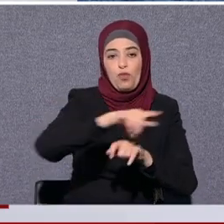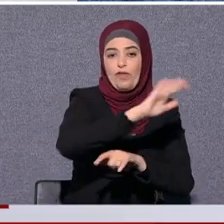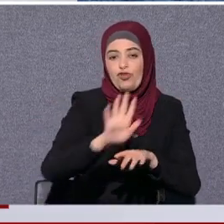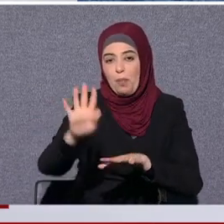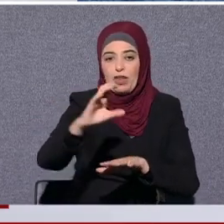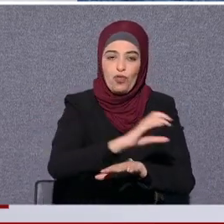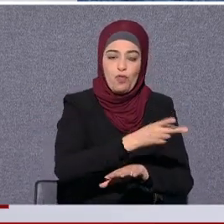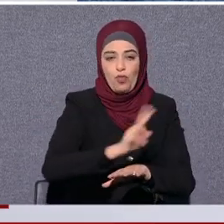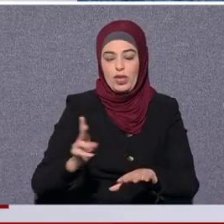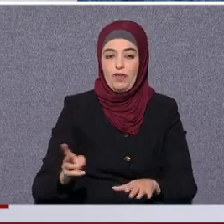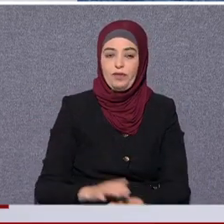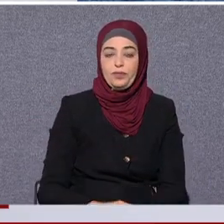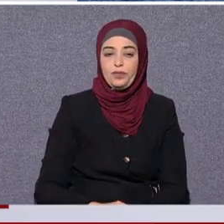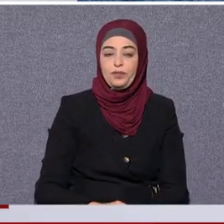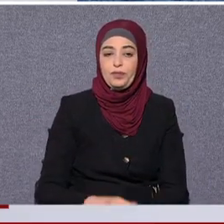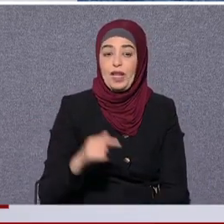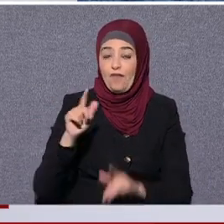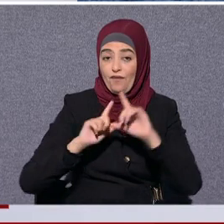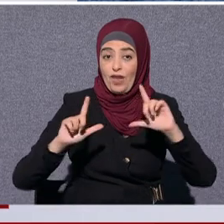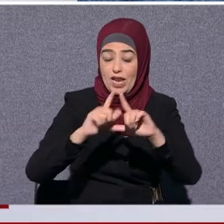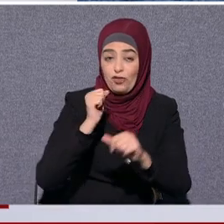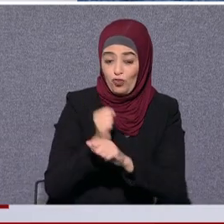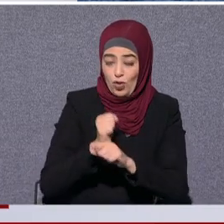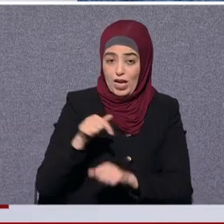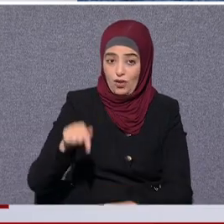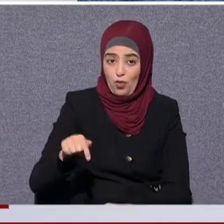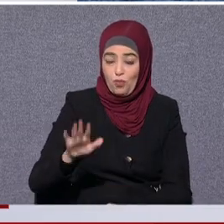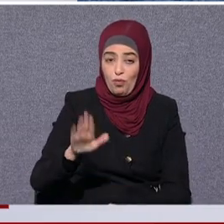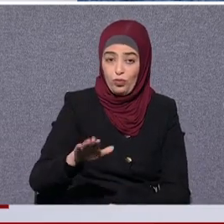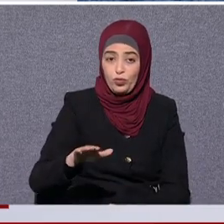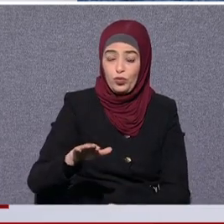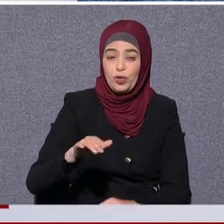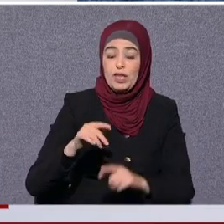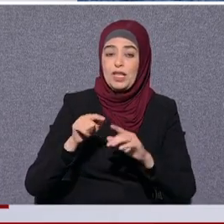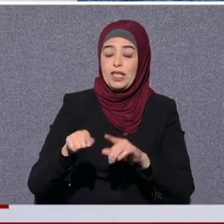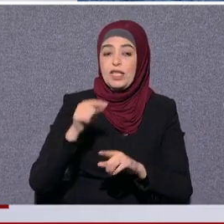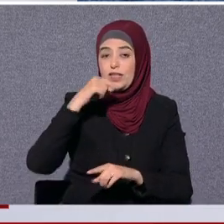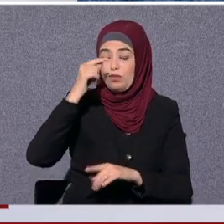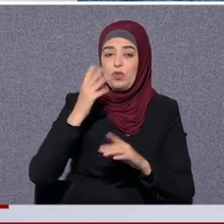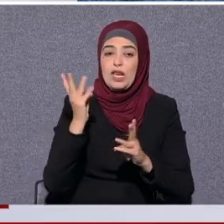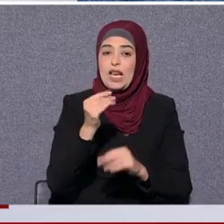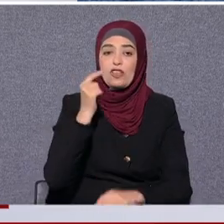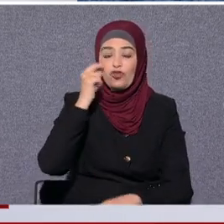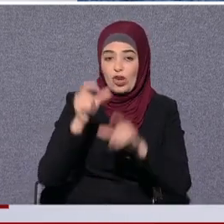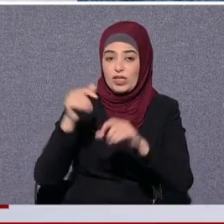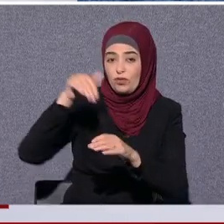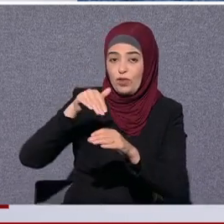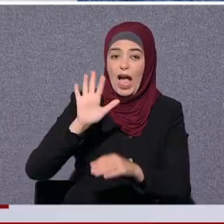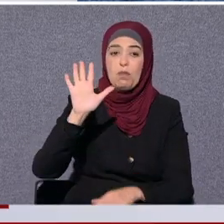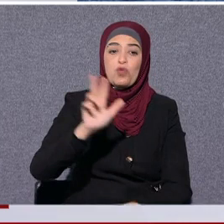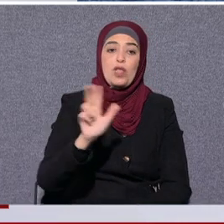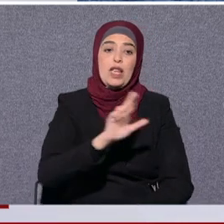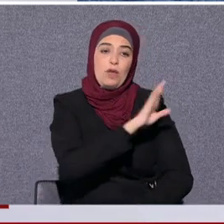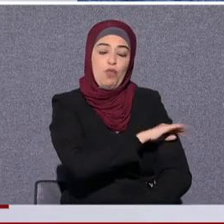تعمل. لكن احنا الفريق الذي يعمل في الميدان ايضا لهذا الغرض يتجاوز 35 موظف